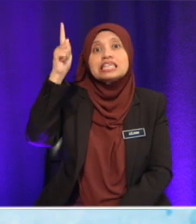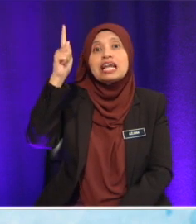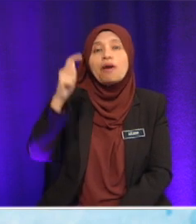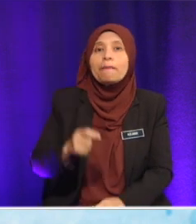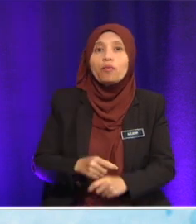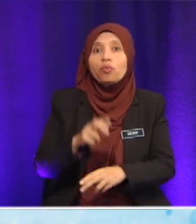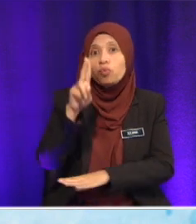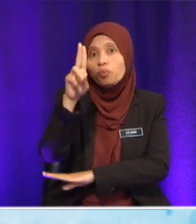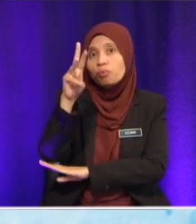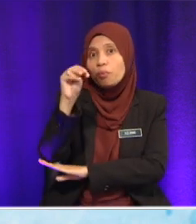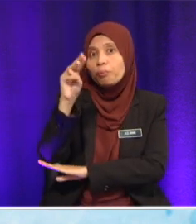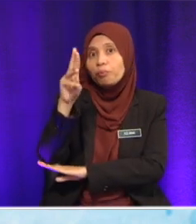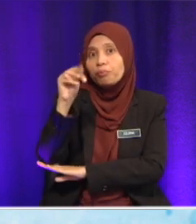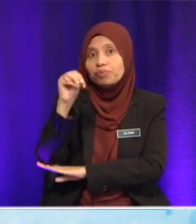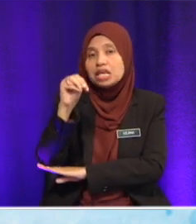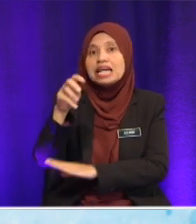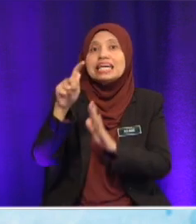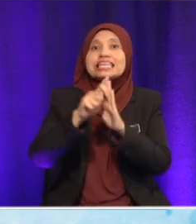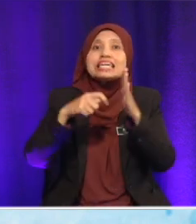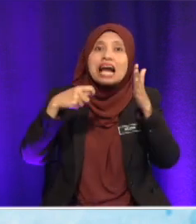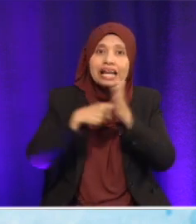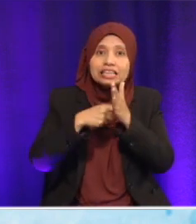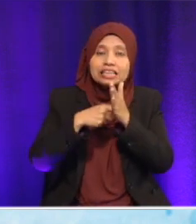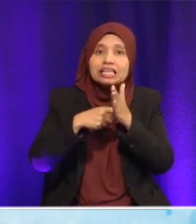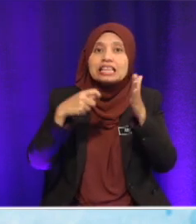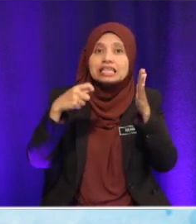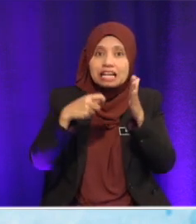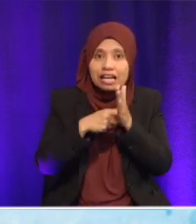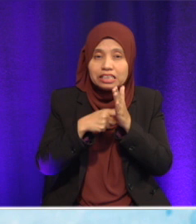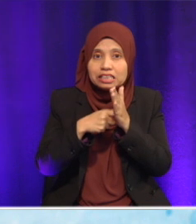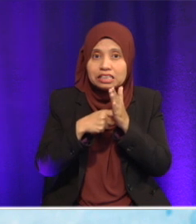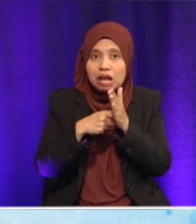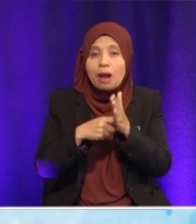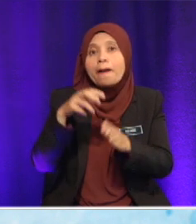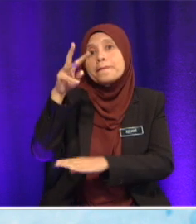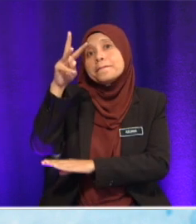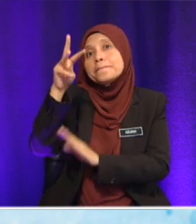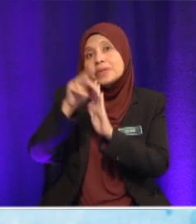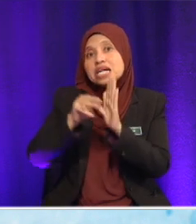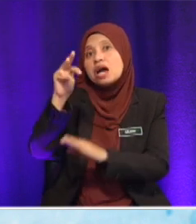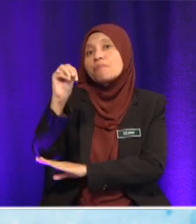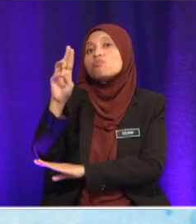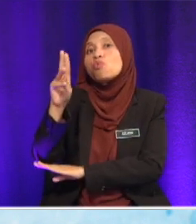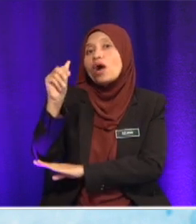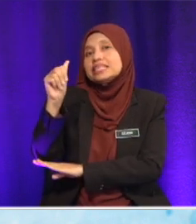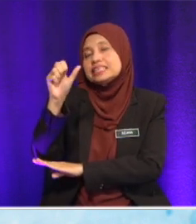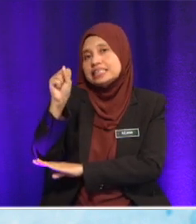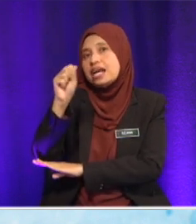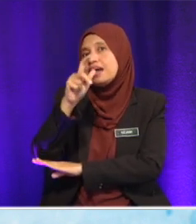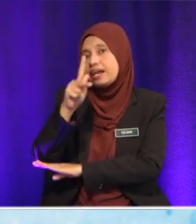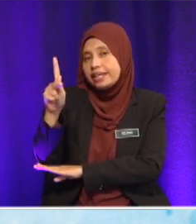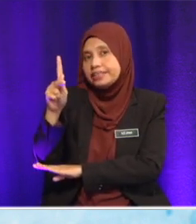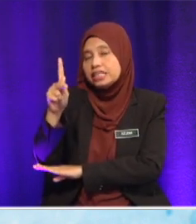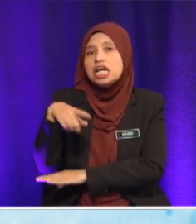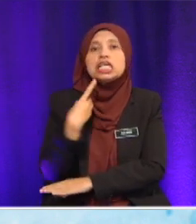sangat curhat memuaskan itu yang kita perlu adil kita karena tahu yang ini kalau kita lihat